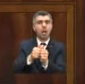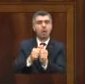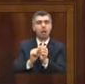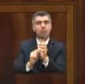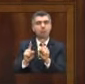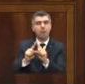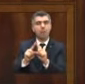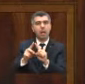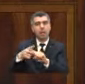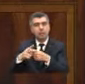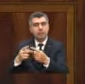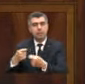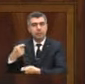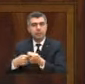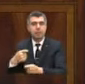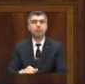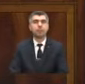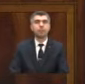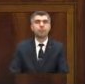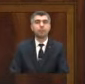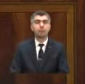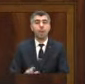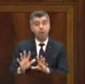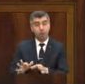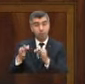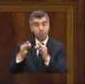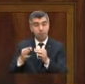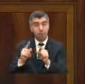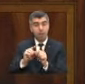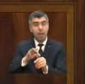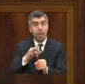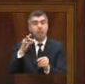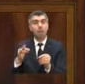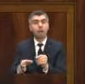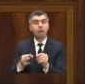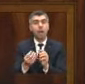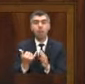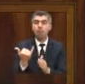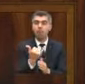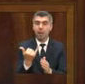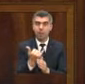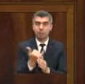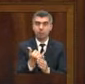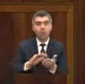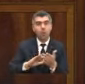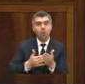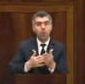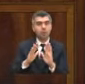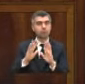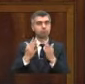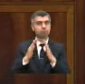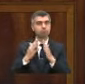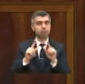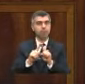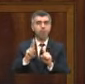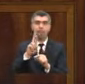الاقتصادي. وقد أسفرت هذه الجهود عن نتائج متميزة حظيت بتزكية جلالة الملك